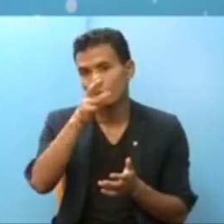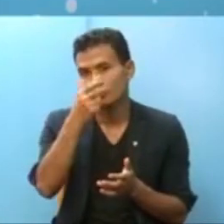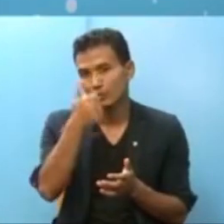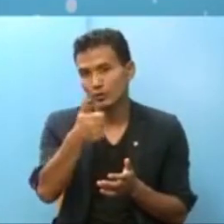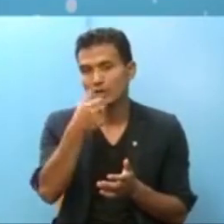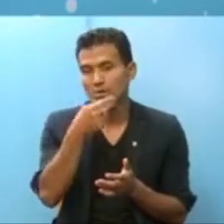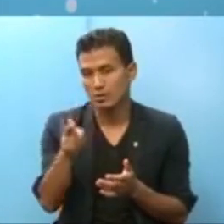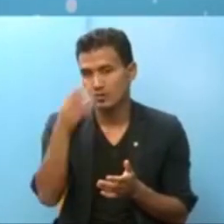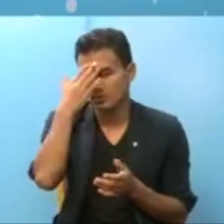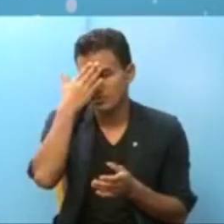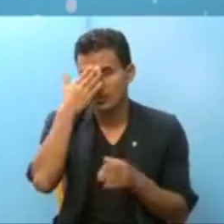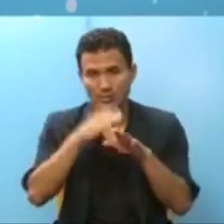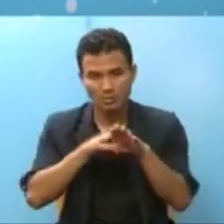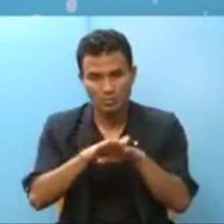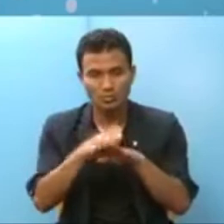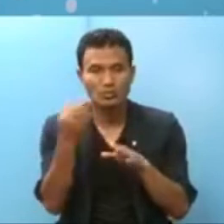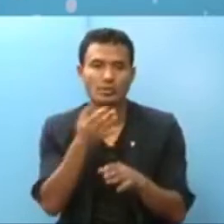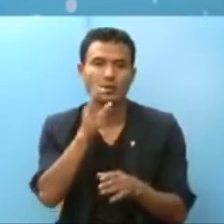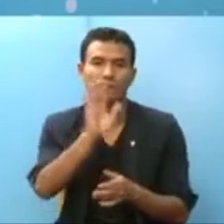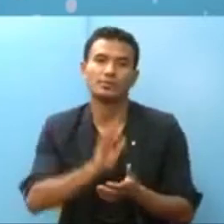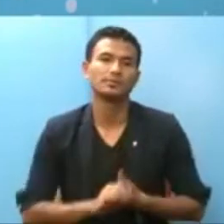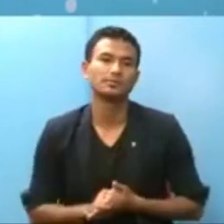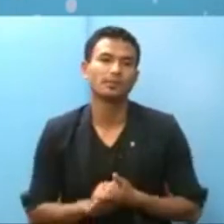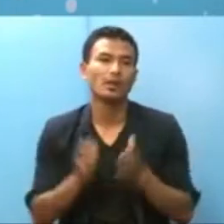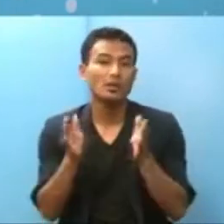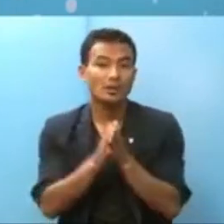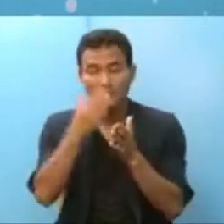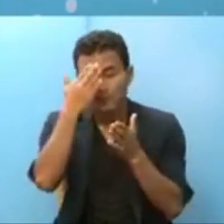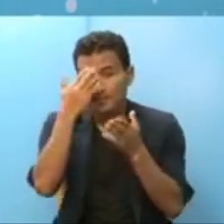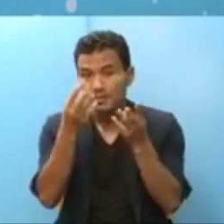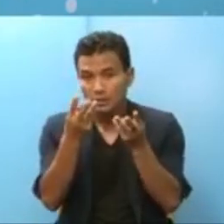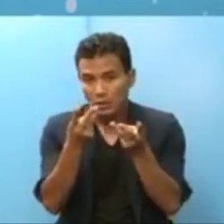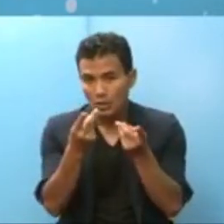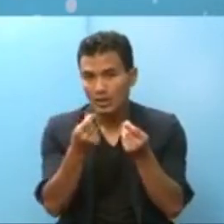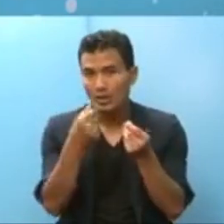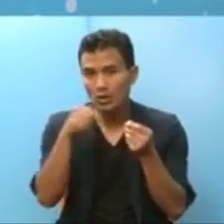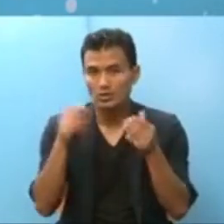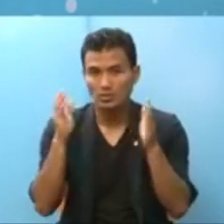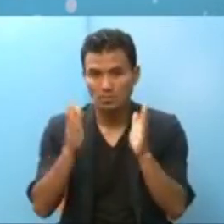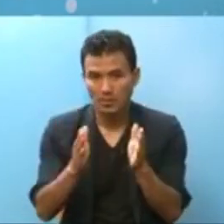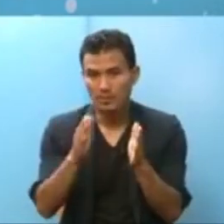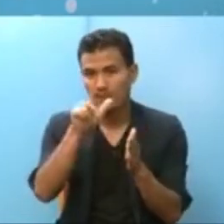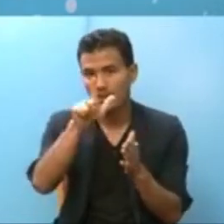संक्रमित हुनों छा जम्मा संक्रमित अरुको संख्या आलसम्म